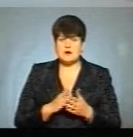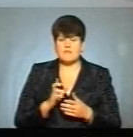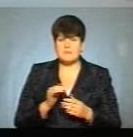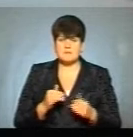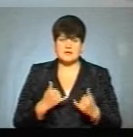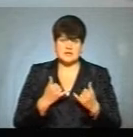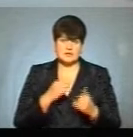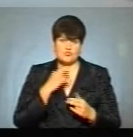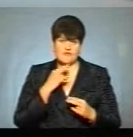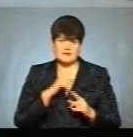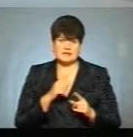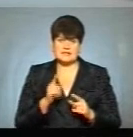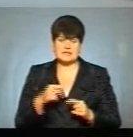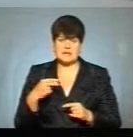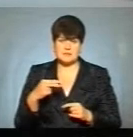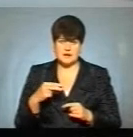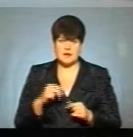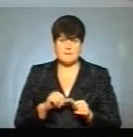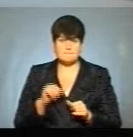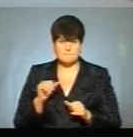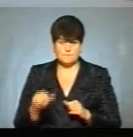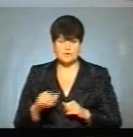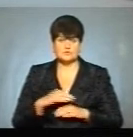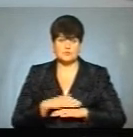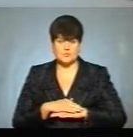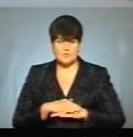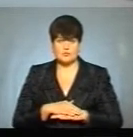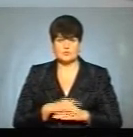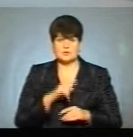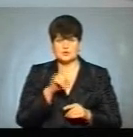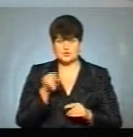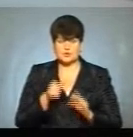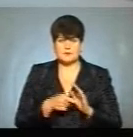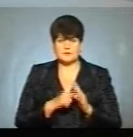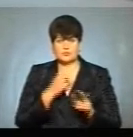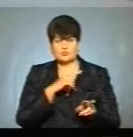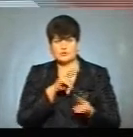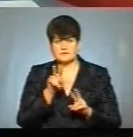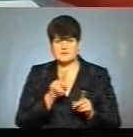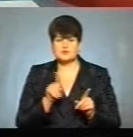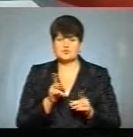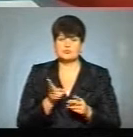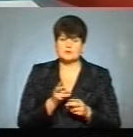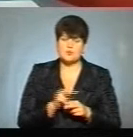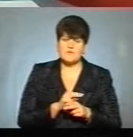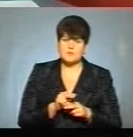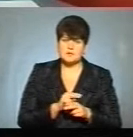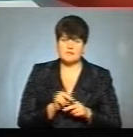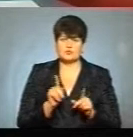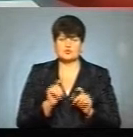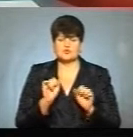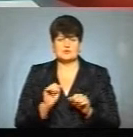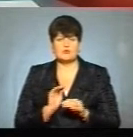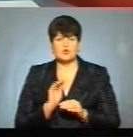приділити увагу не тільки на перерві, а й поза урочний час для цього кабінету, подивитися, що потрібно поправити, що б,